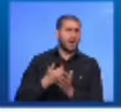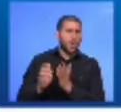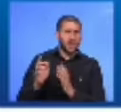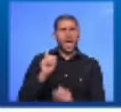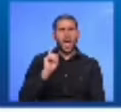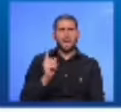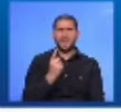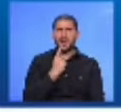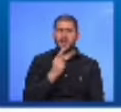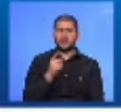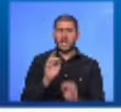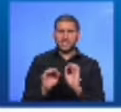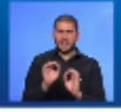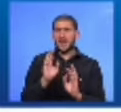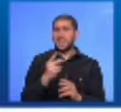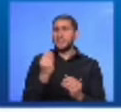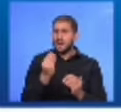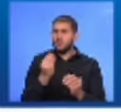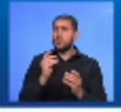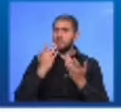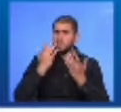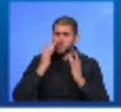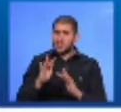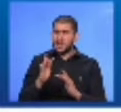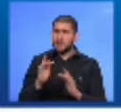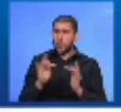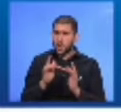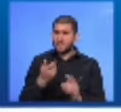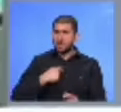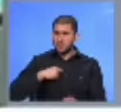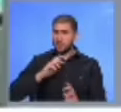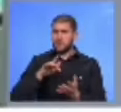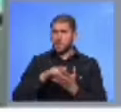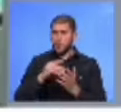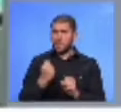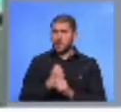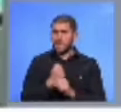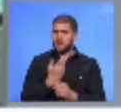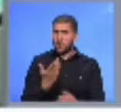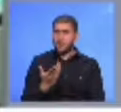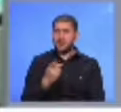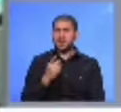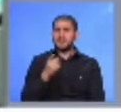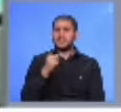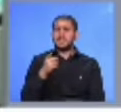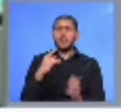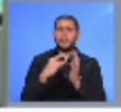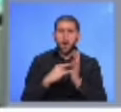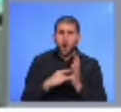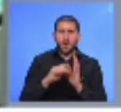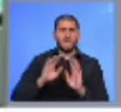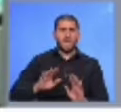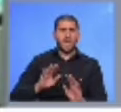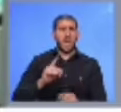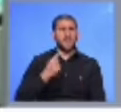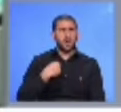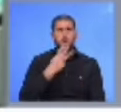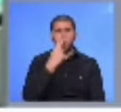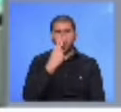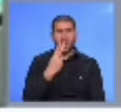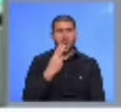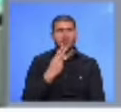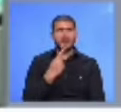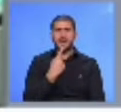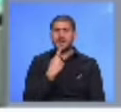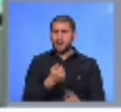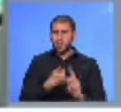להגיד... כשיש דברים שמשרתים את האויב, לשבק יש מקום לפעול בו. אבל זה מה? זה בחוק וזה כך. אנחנו רואים התבטאויות, אנחנו